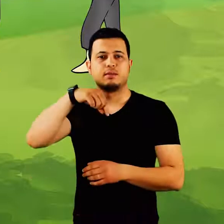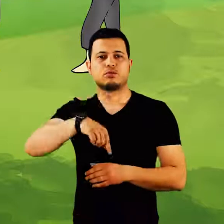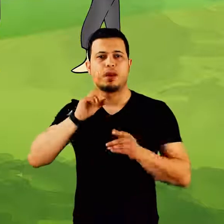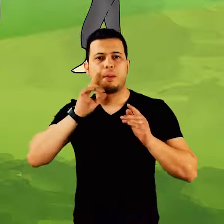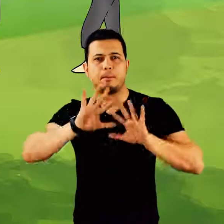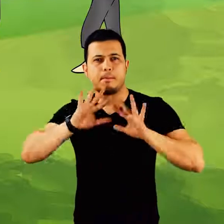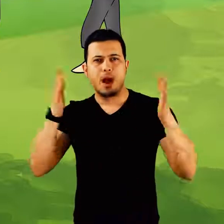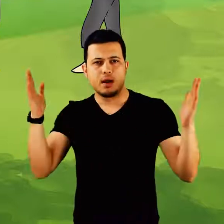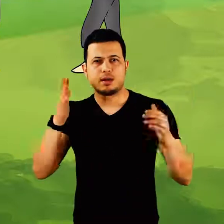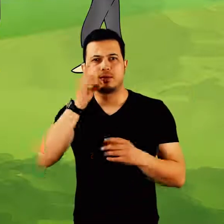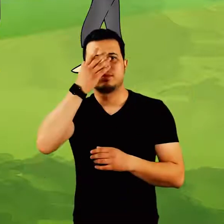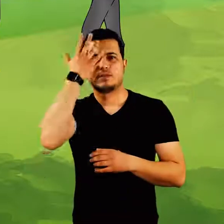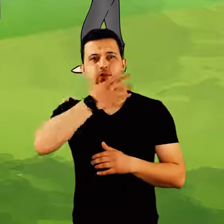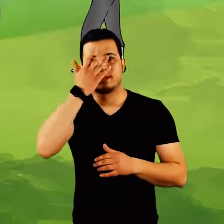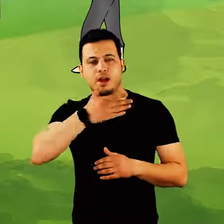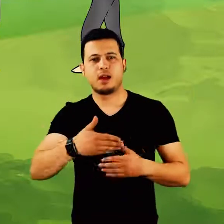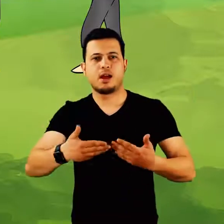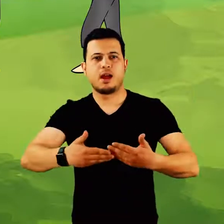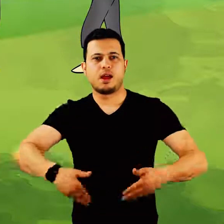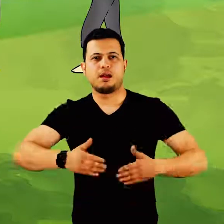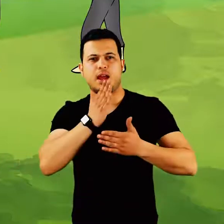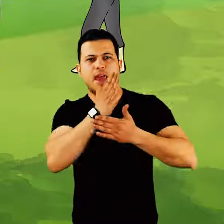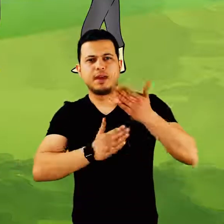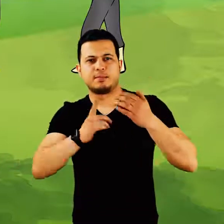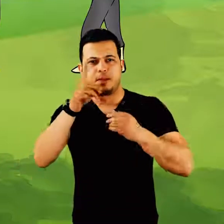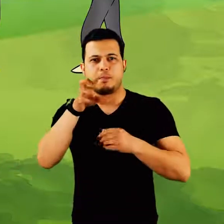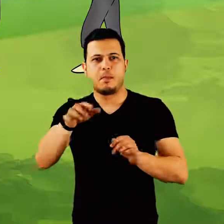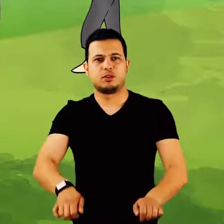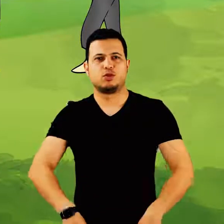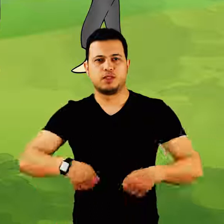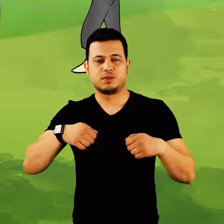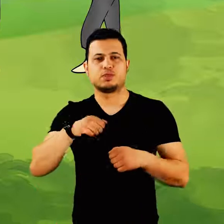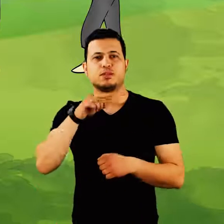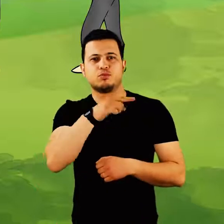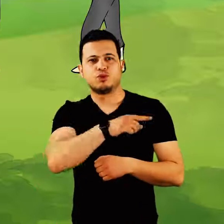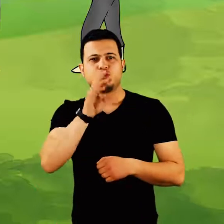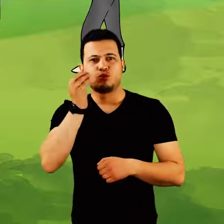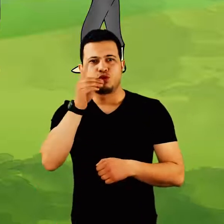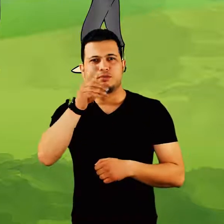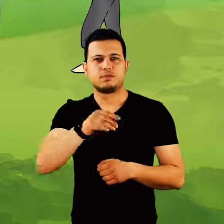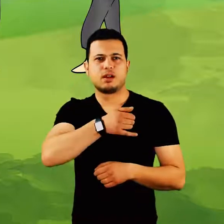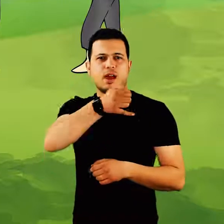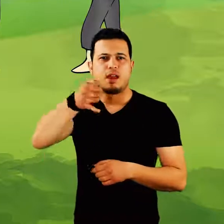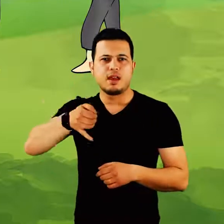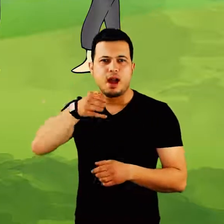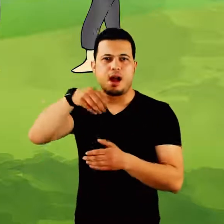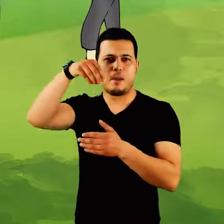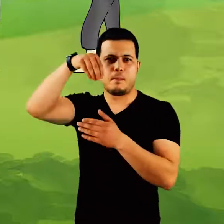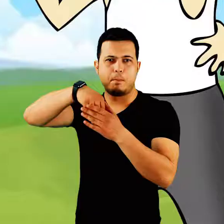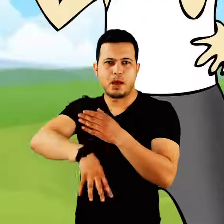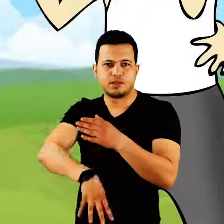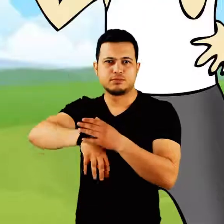parlak, siyah, yarım bir pantolon giymişti. Sanki çocuk yağ batıp da çıkmış